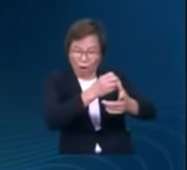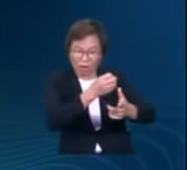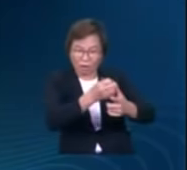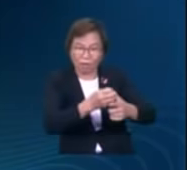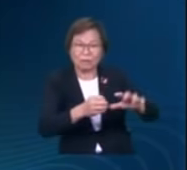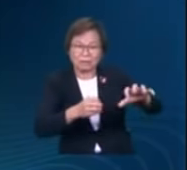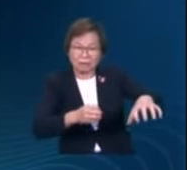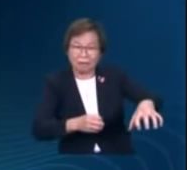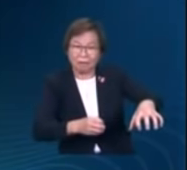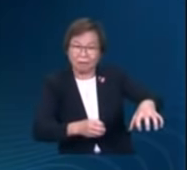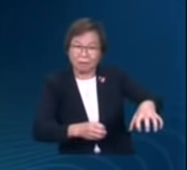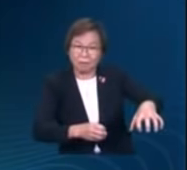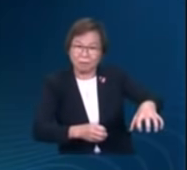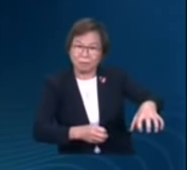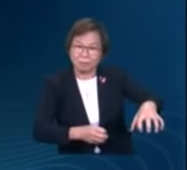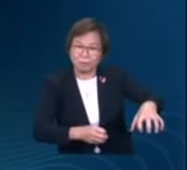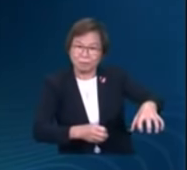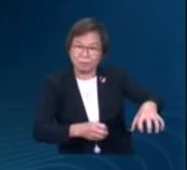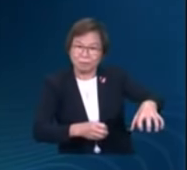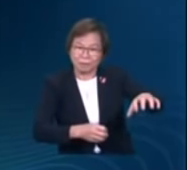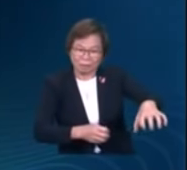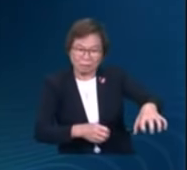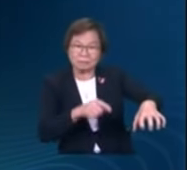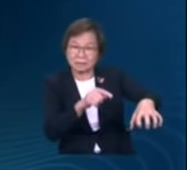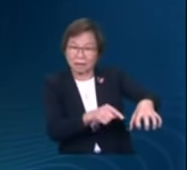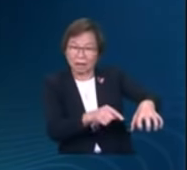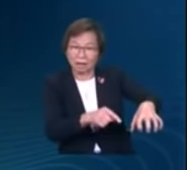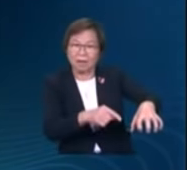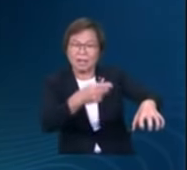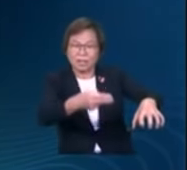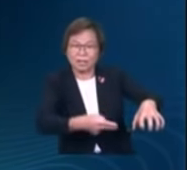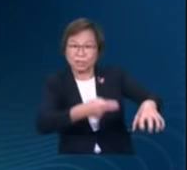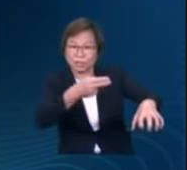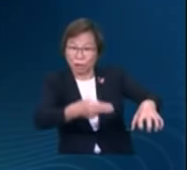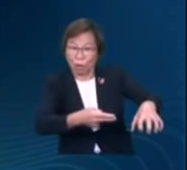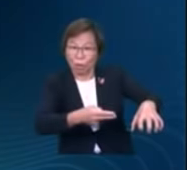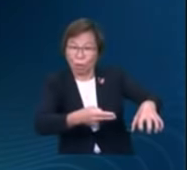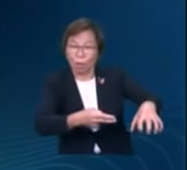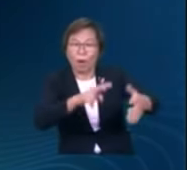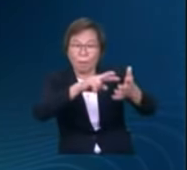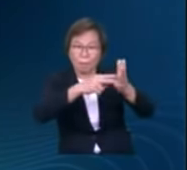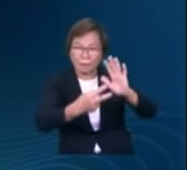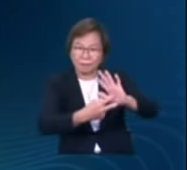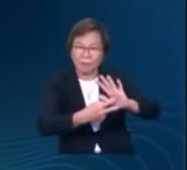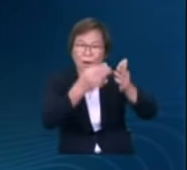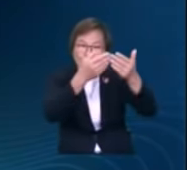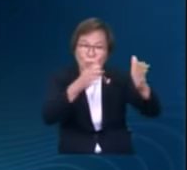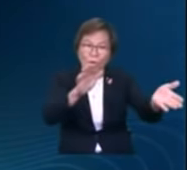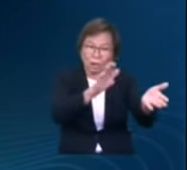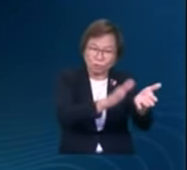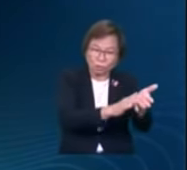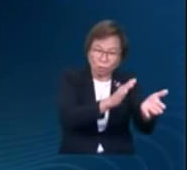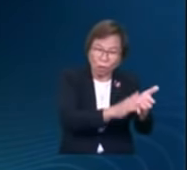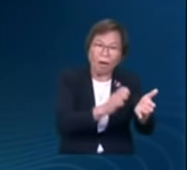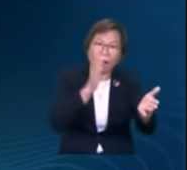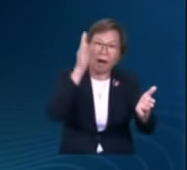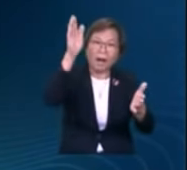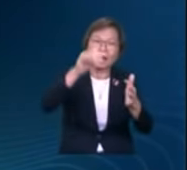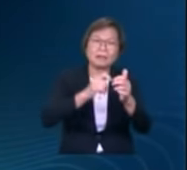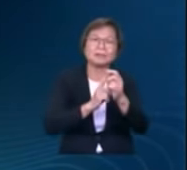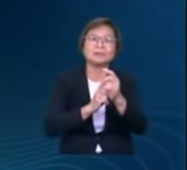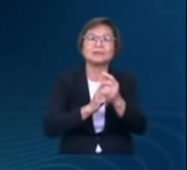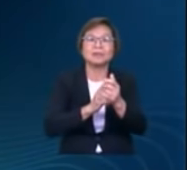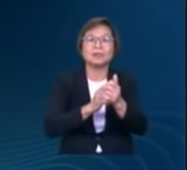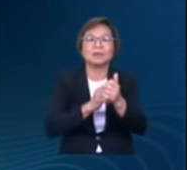kawasan yang dia di dikira sebagai travel bobok ini dalam konteks pembukaan semua sekolah akan